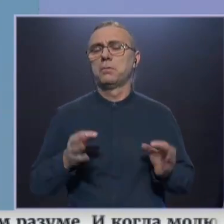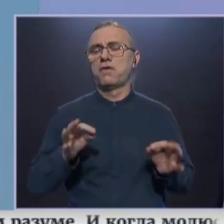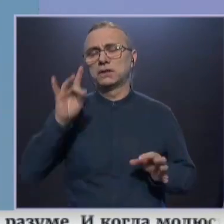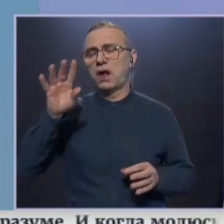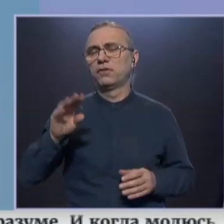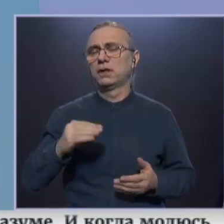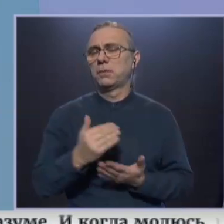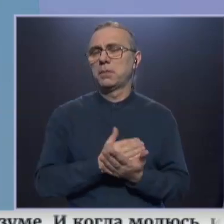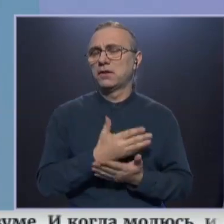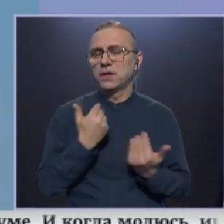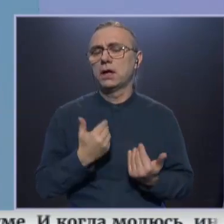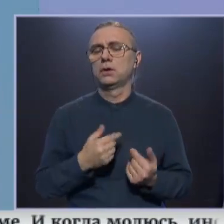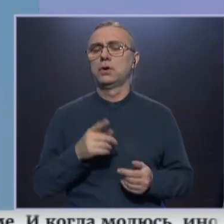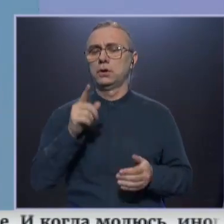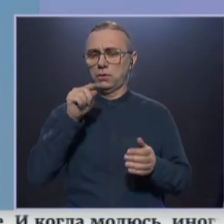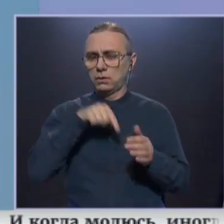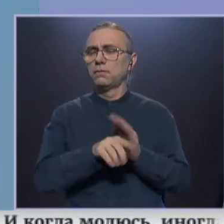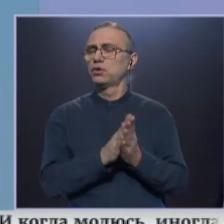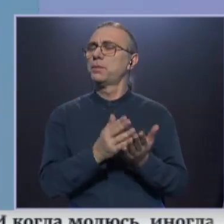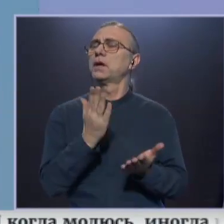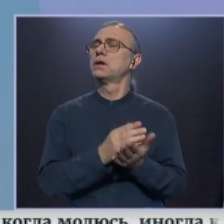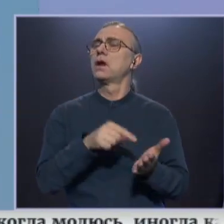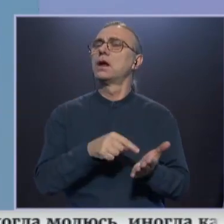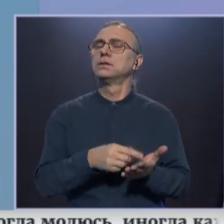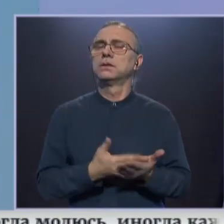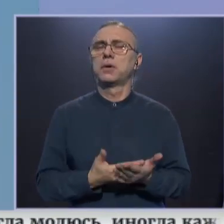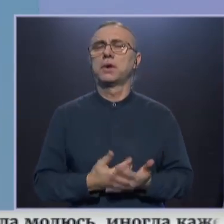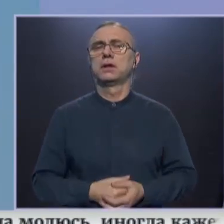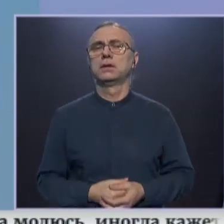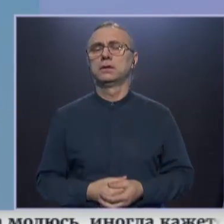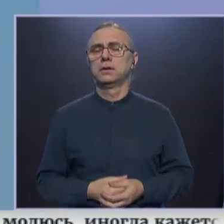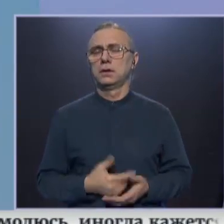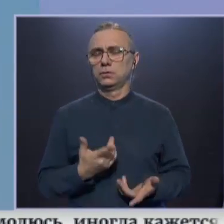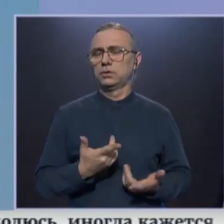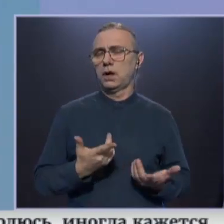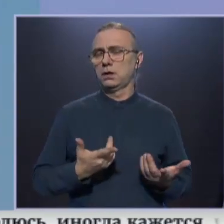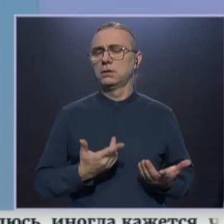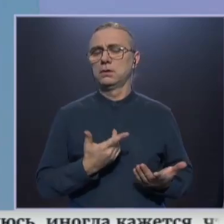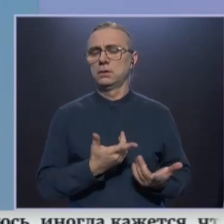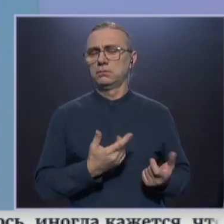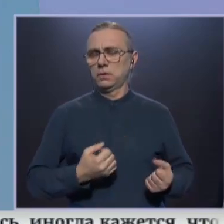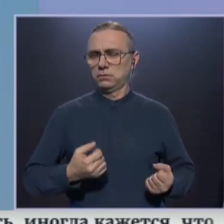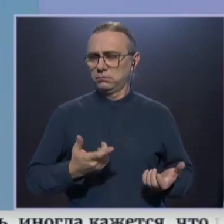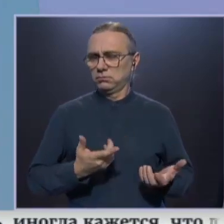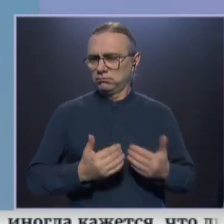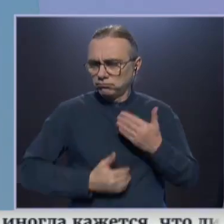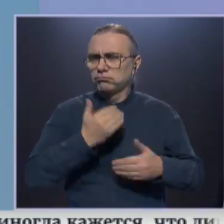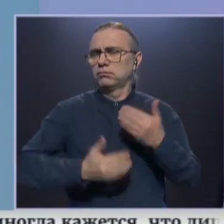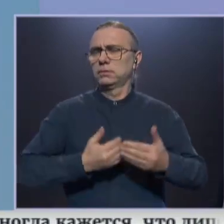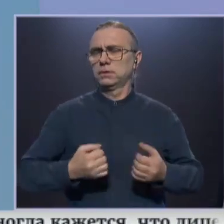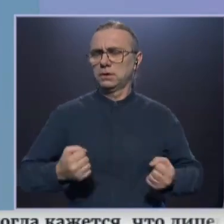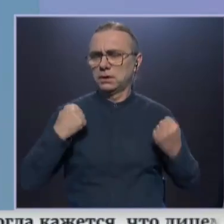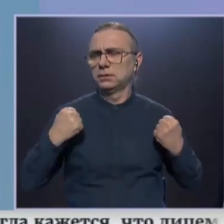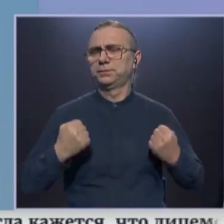надо брать и на спорт водить, да, чтобы уже хотя бы там первый разряд получать там к концу школы. Если